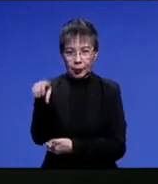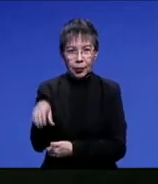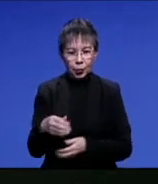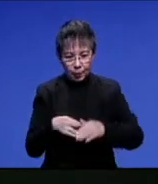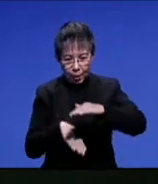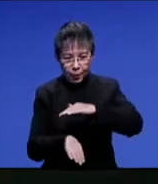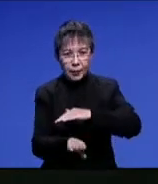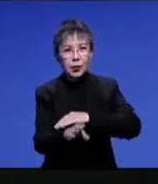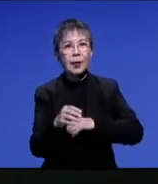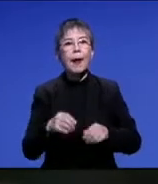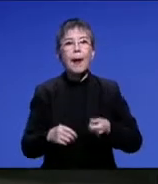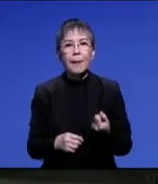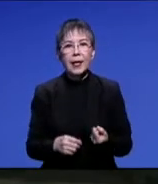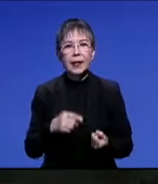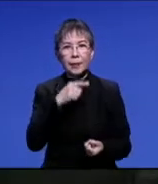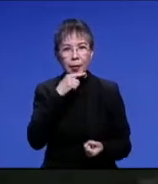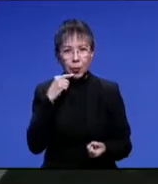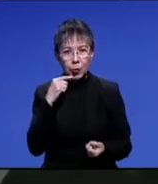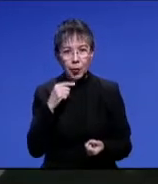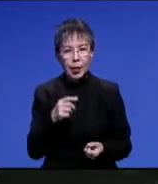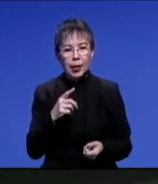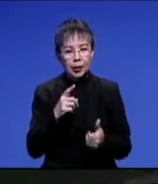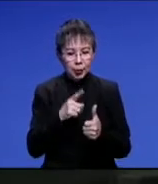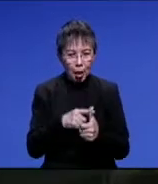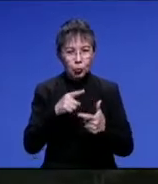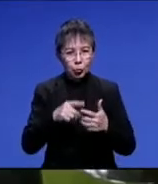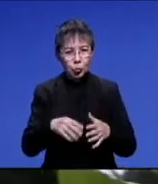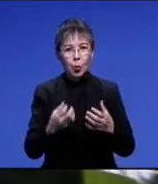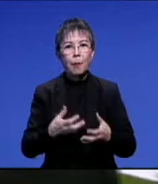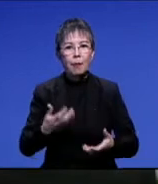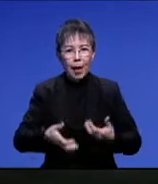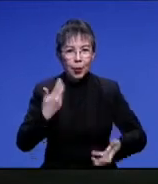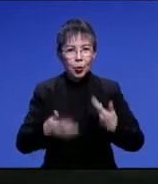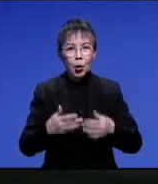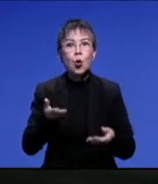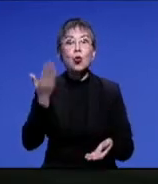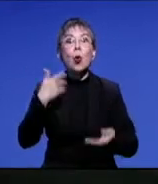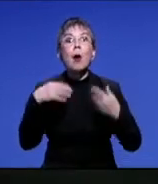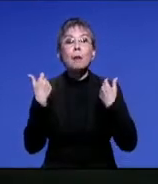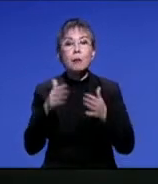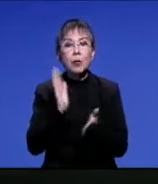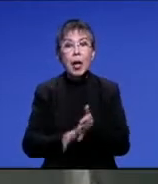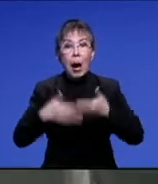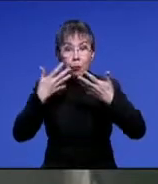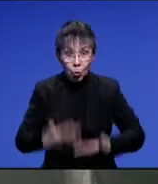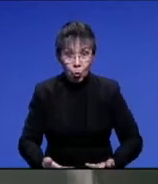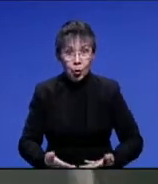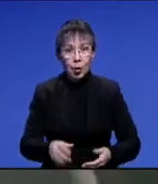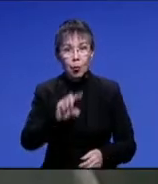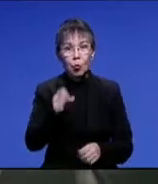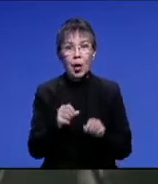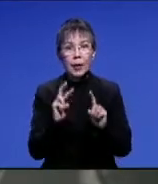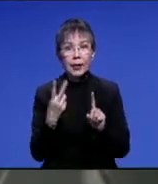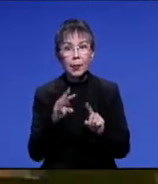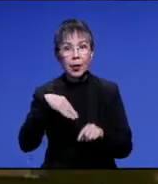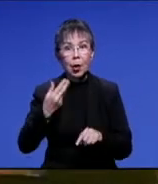underpass Pasar Minggu. Satu persatu bagian JPO Pasar Minggu yang pernah ambruk pada 24 September 2016 ini